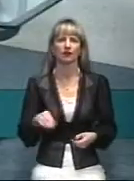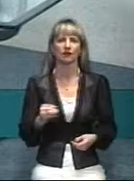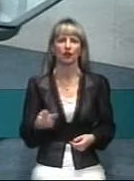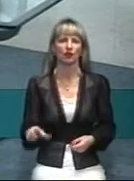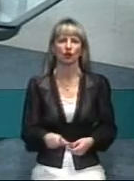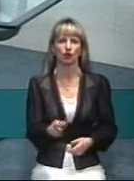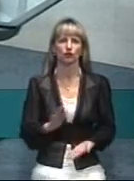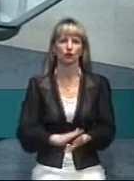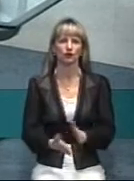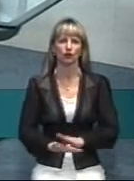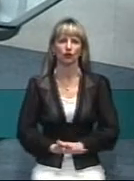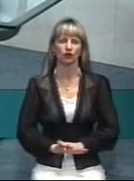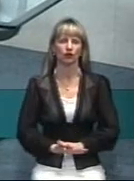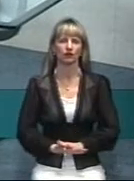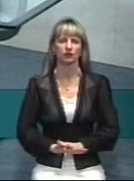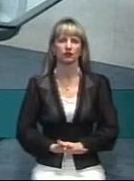дорожньої обстановки.